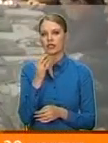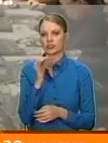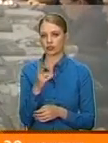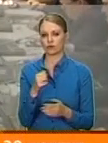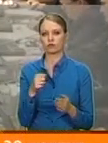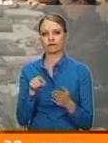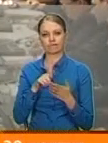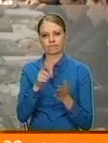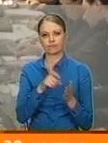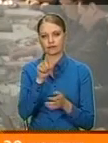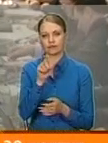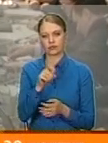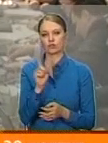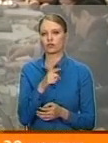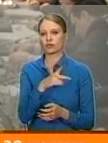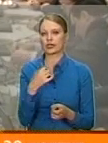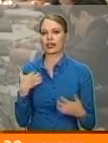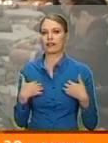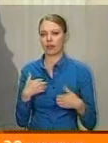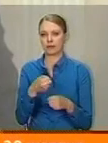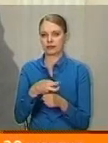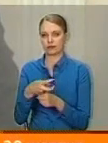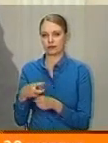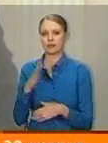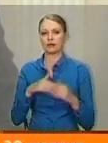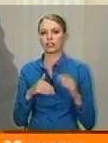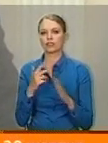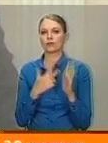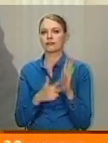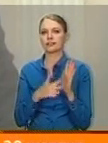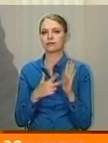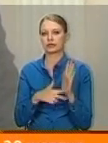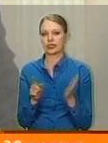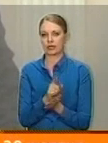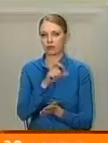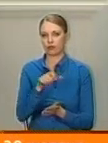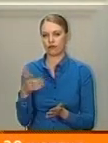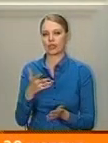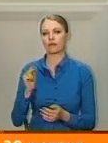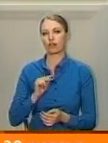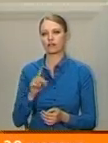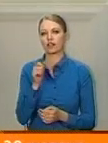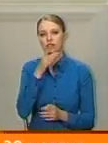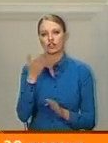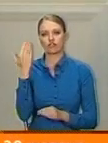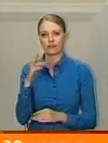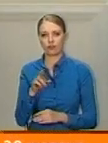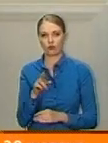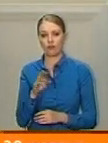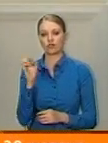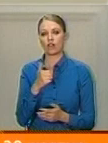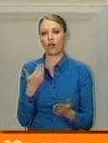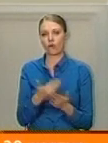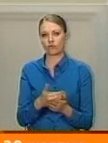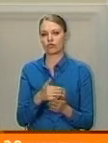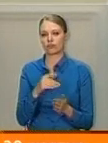Яценюк дошкуляв. Йому, мовляв, не квапиться позбутися майже 80 посадовців, що працювали за часів Януковича. А